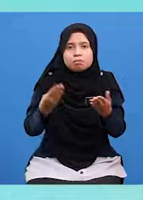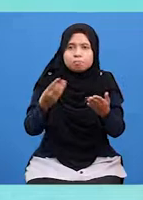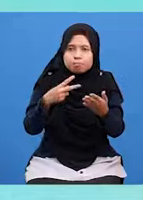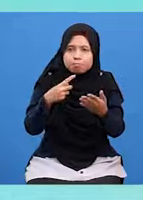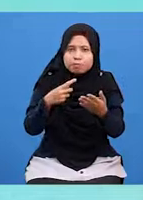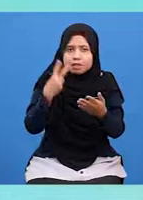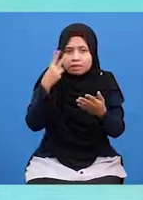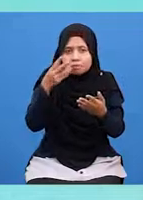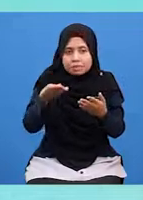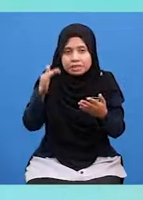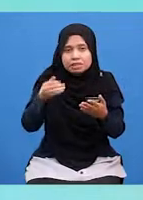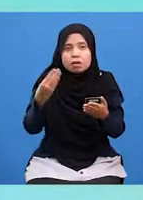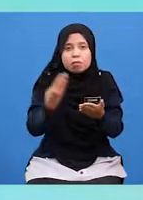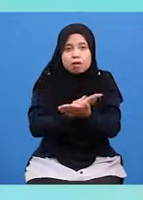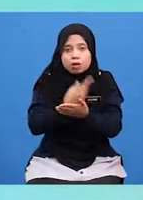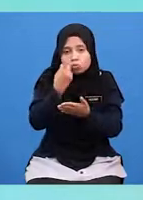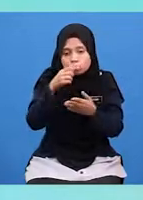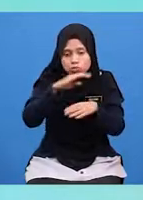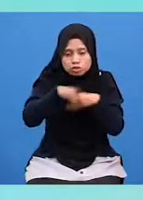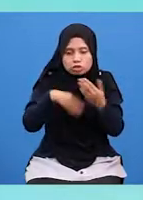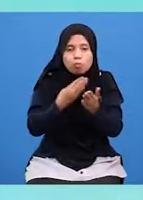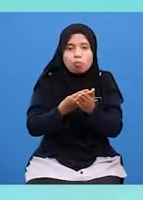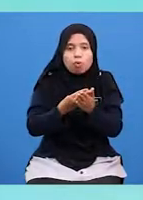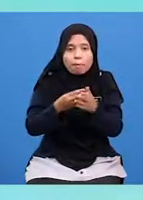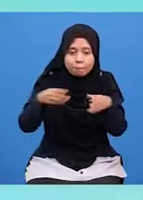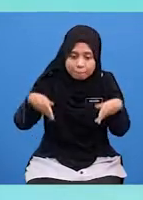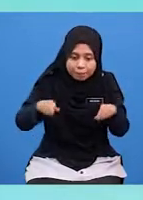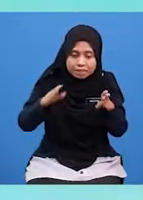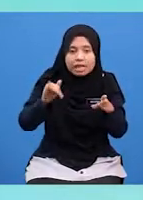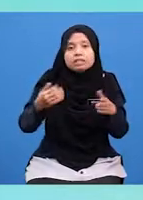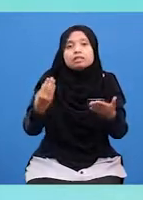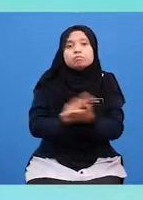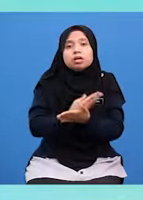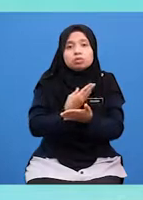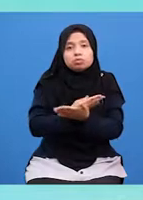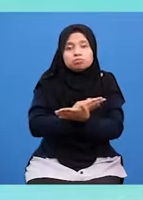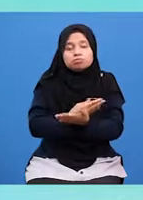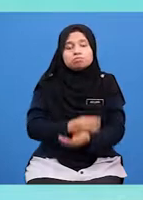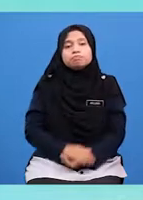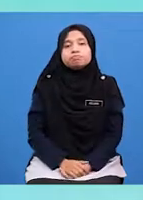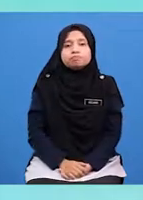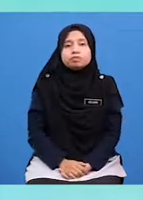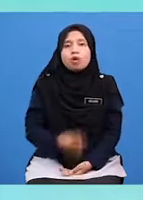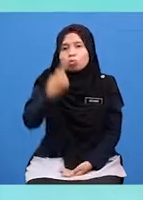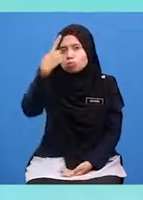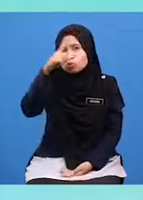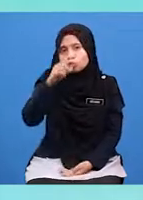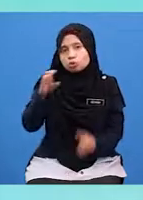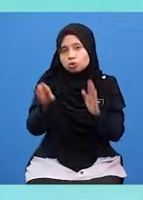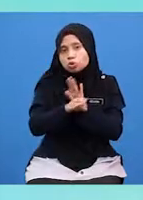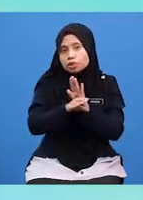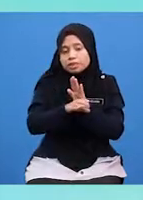kepada pelayar atau pengembara lain seperti Ibnu Hawhal dan juga Sulaiman Al-Mahri